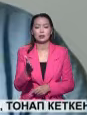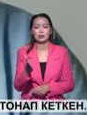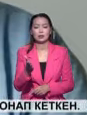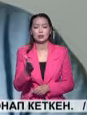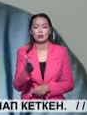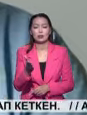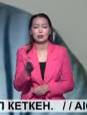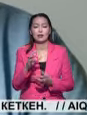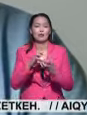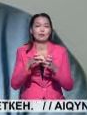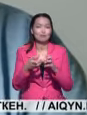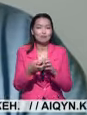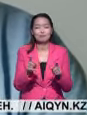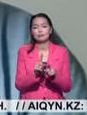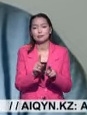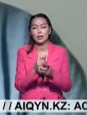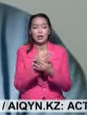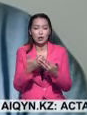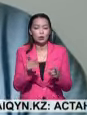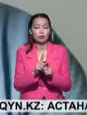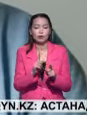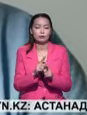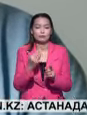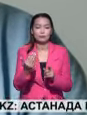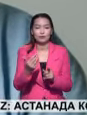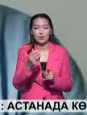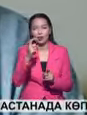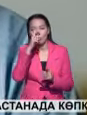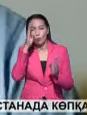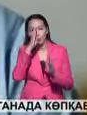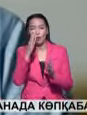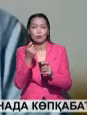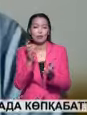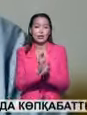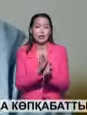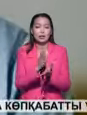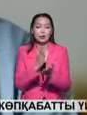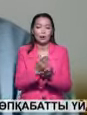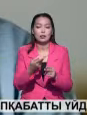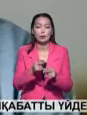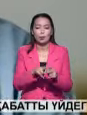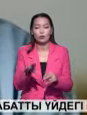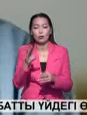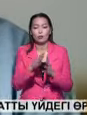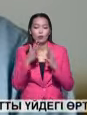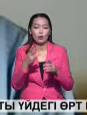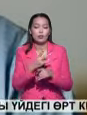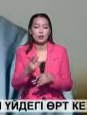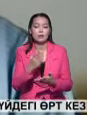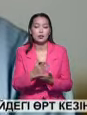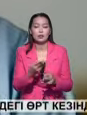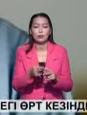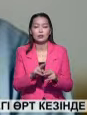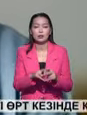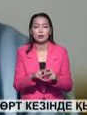ауаға көміршіл газын шығарады ғой. Бәрібір көміртексіз қалады. Сондықтан көміртексіз энергетикаға көшетін болсақ, онда